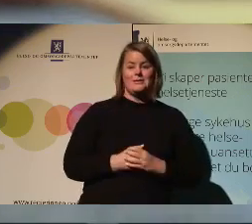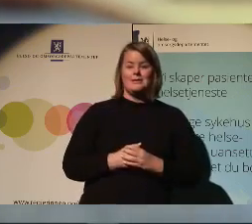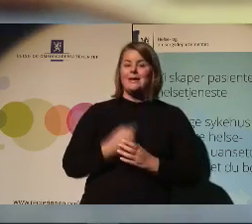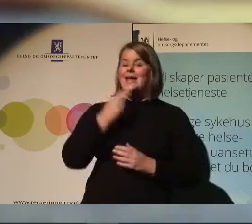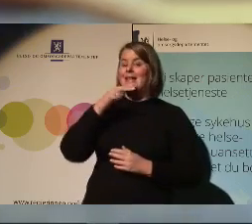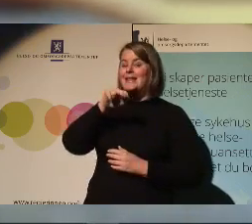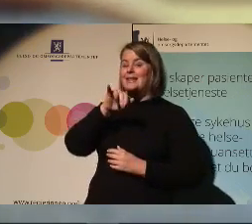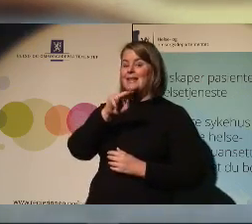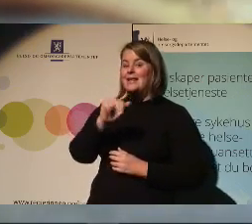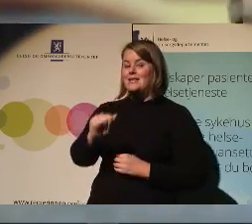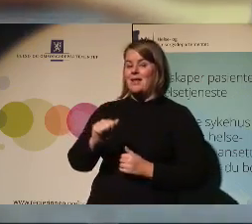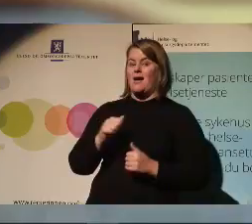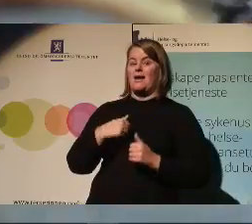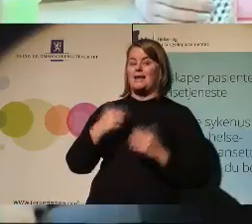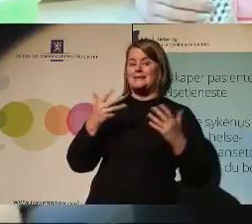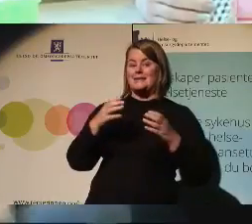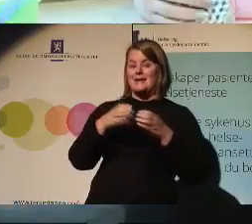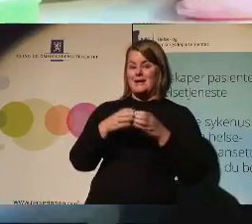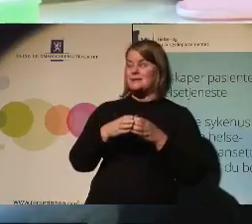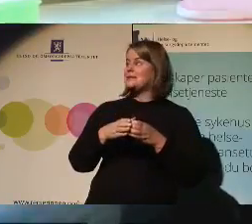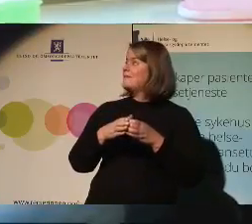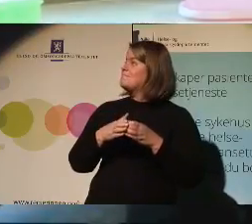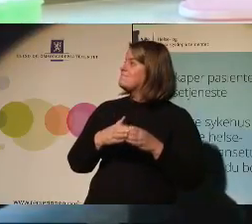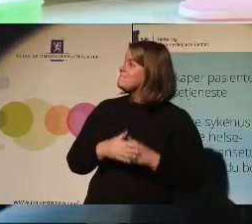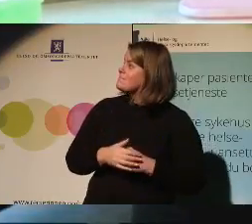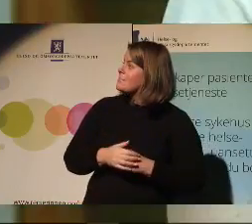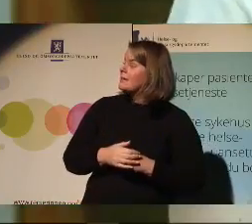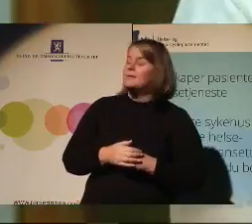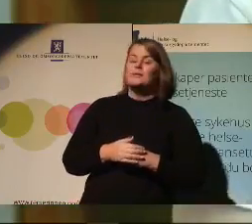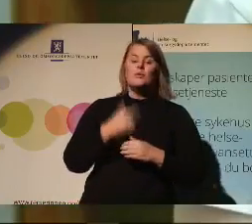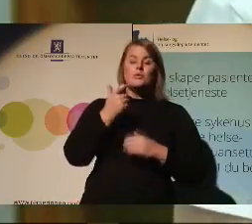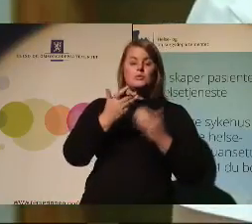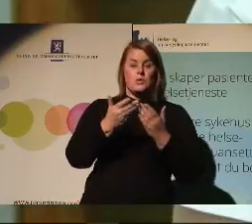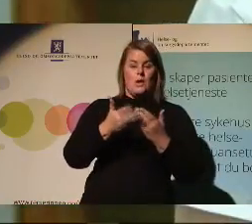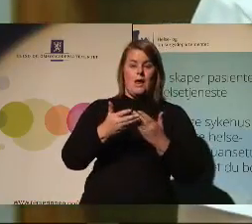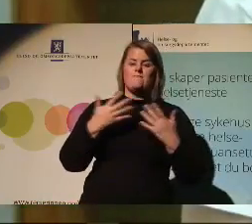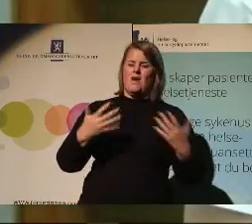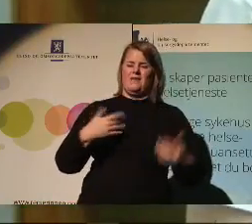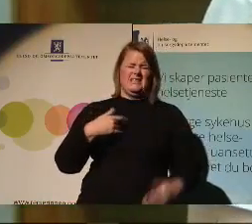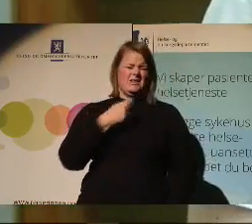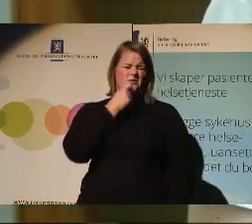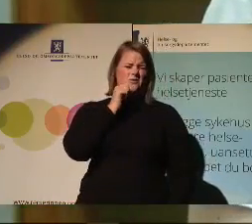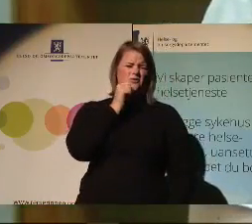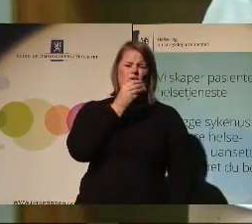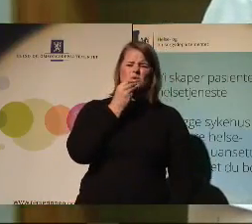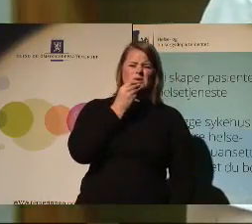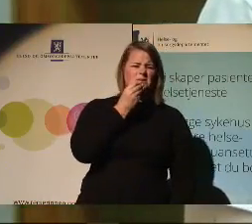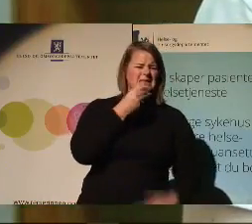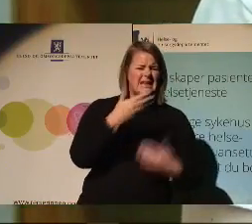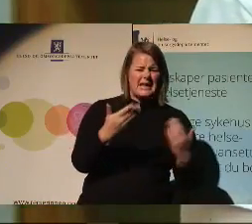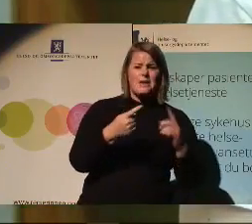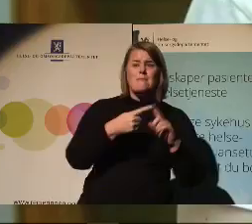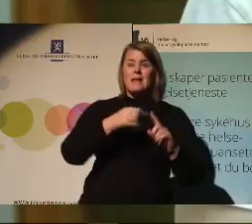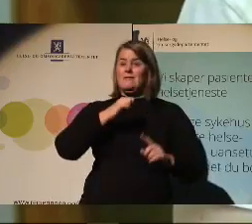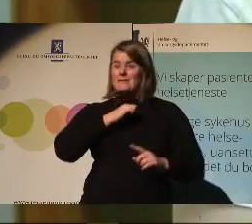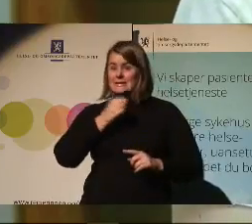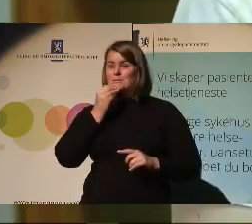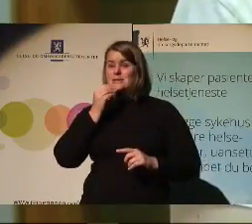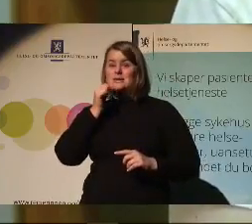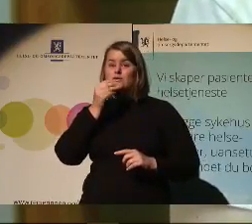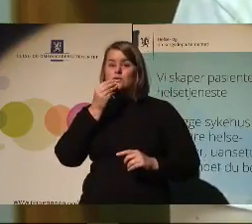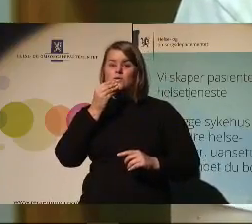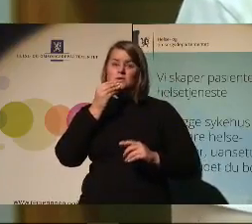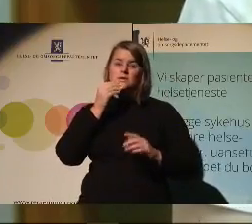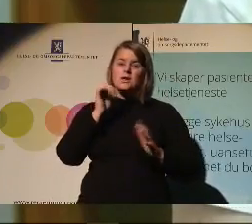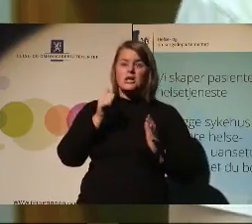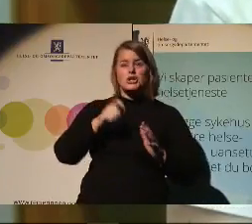heter Nina. Jeg går i 10. klasse på Brumunddal ungdomsskole. Som regel pleier jeg ikke å spise frokost, men hvis jeg gjør det, så spiser jeg kanskje